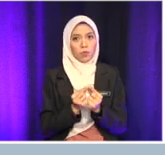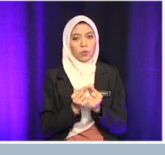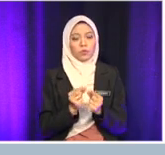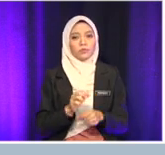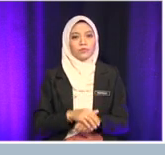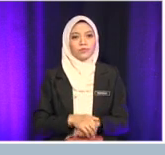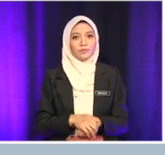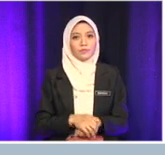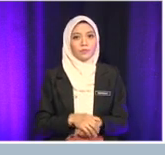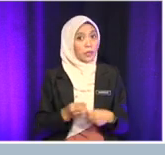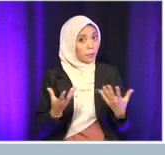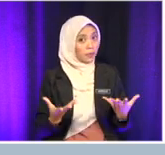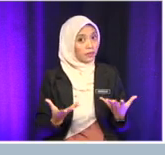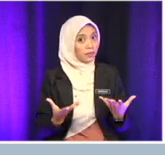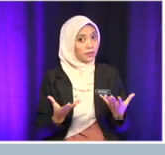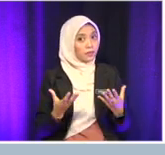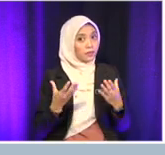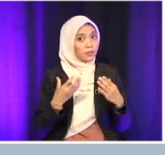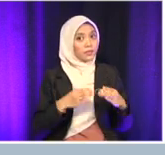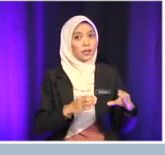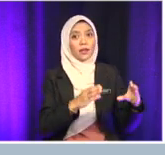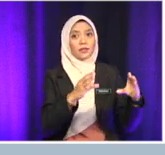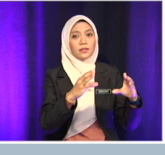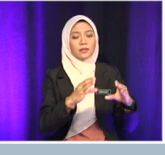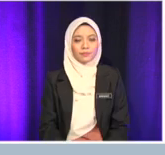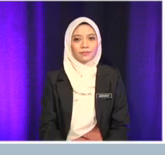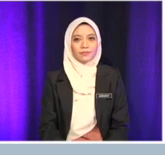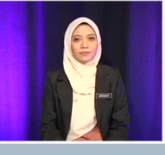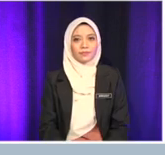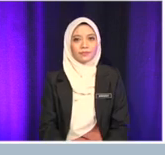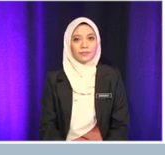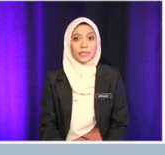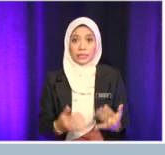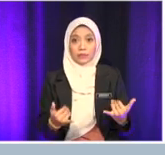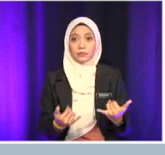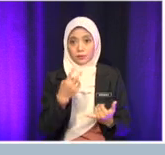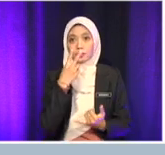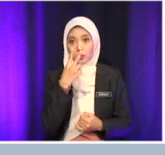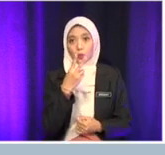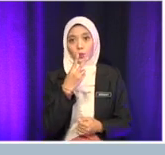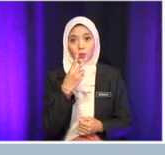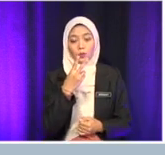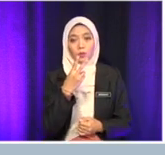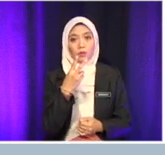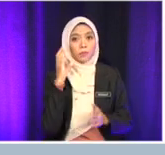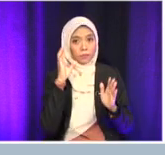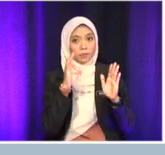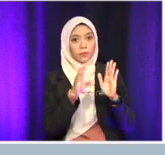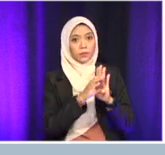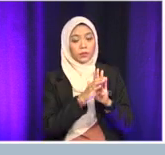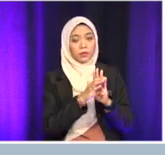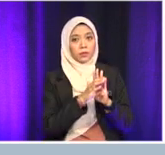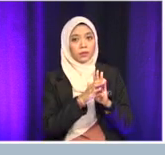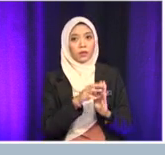Bagaimana cara untuk menyelesaikan soal ini oke di sini kita dapat di perkara pertama yang